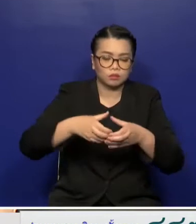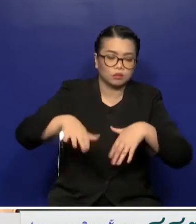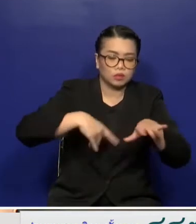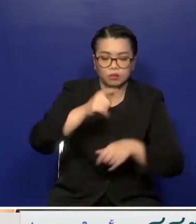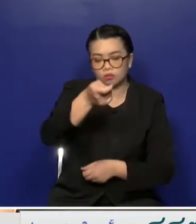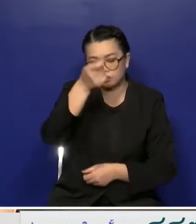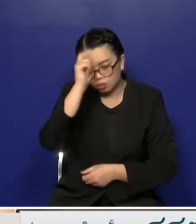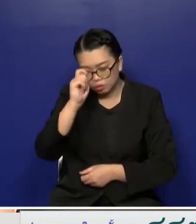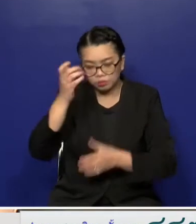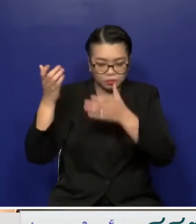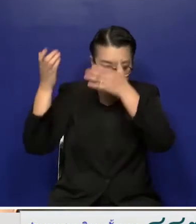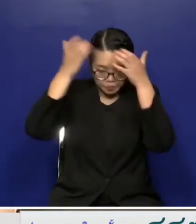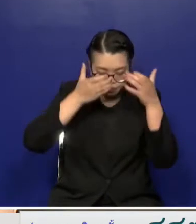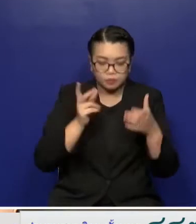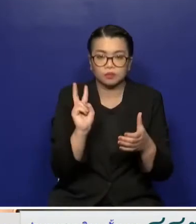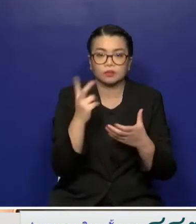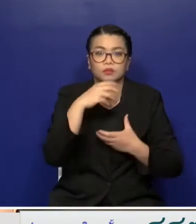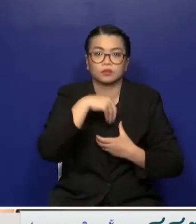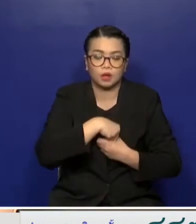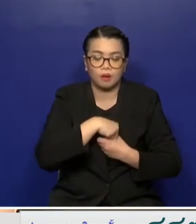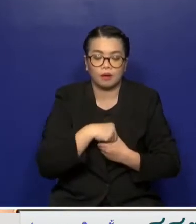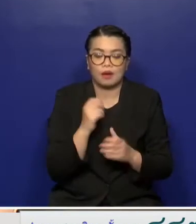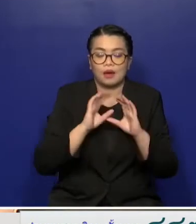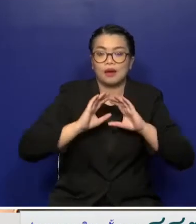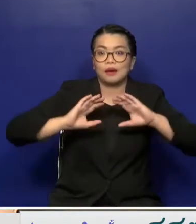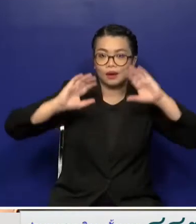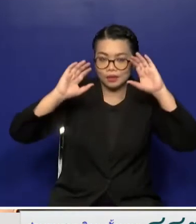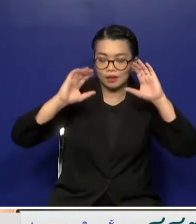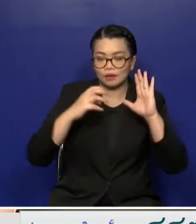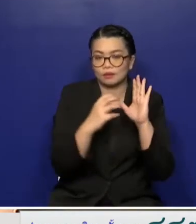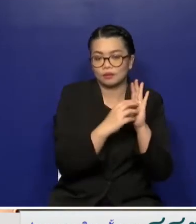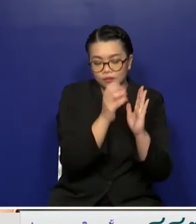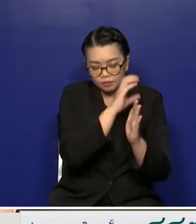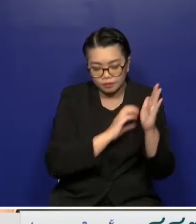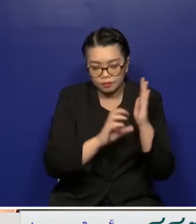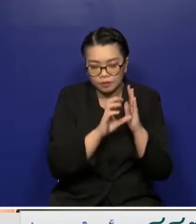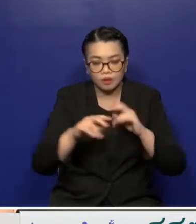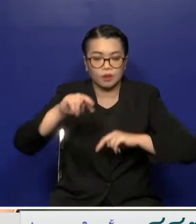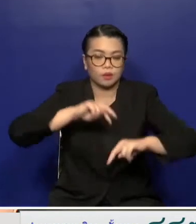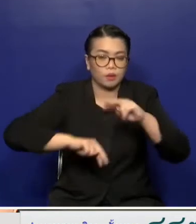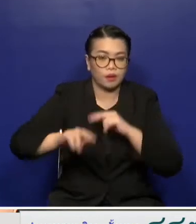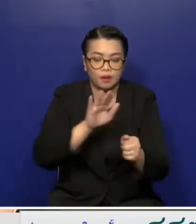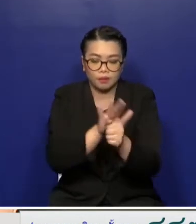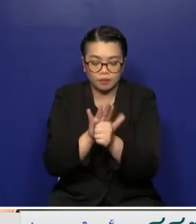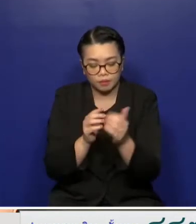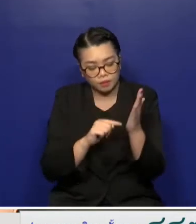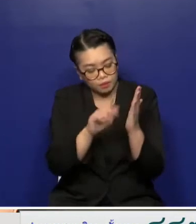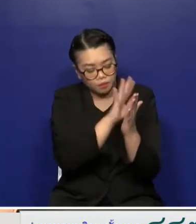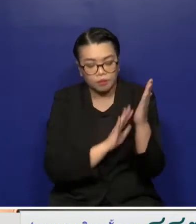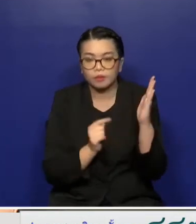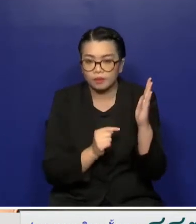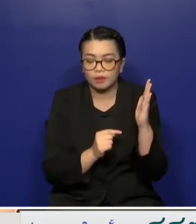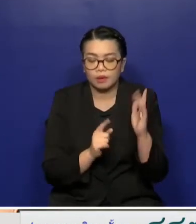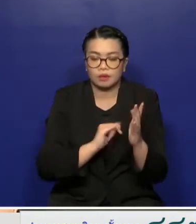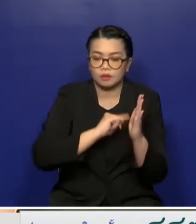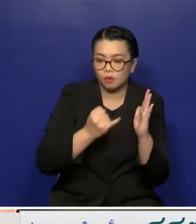ใบถ้าท่านประธานจะจำได้ก็คือว่าให้ข้าราชการส่วนภูมิภาคเข้าไปควบคุมกำกับในทุกระดับโดยเฉพาะในระดับจังห